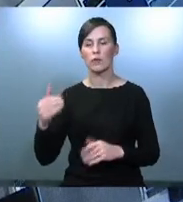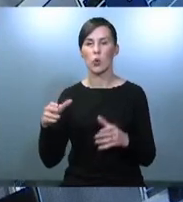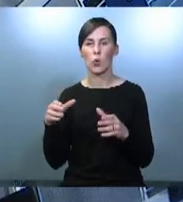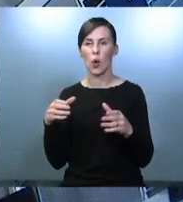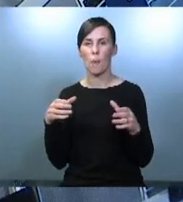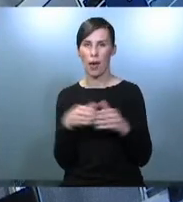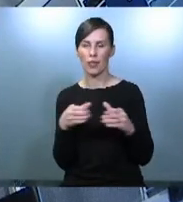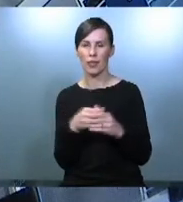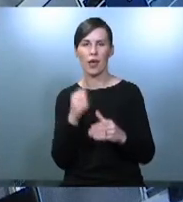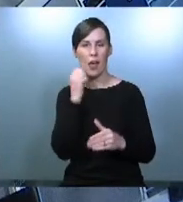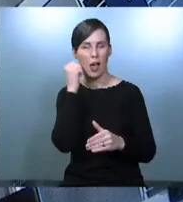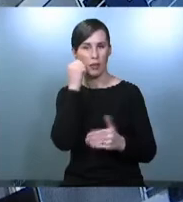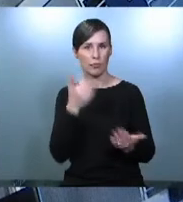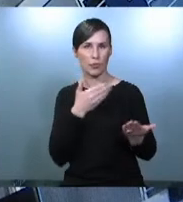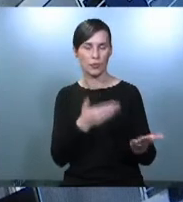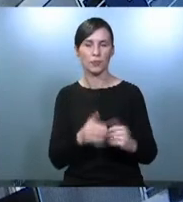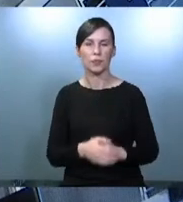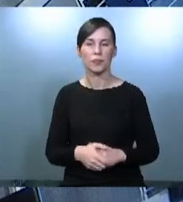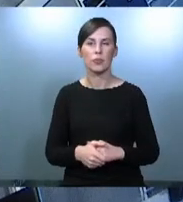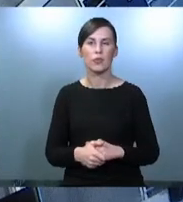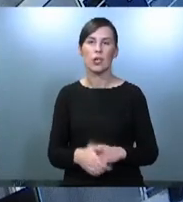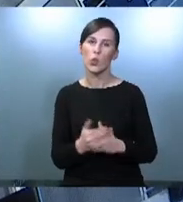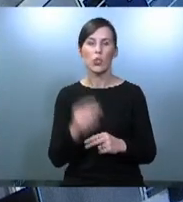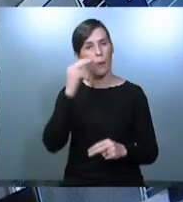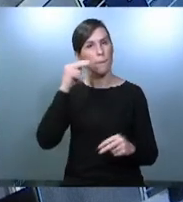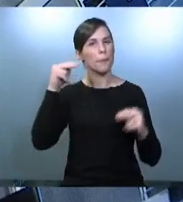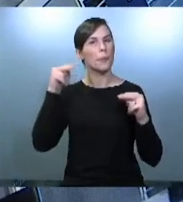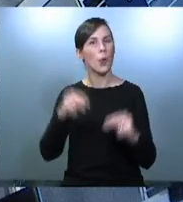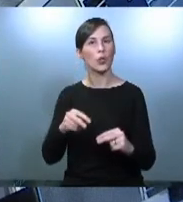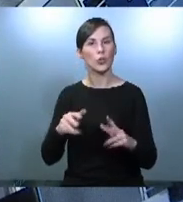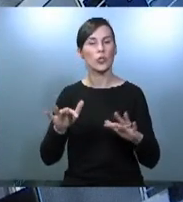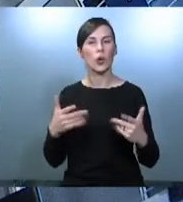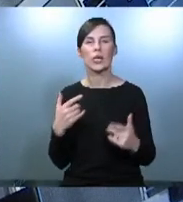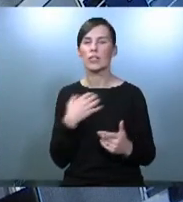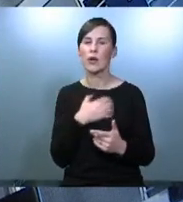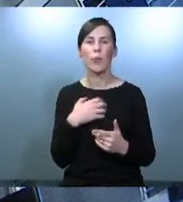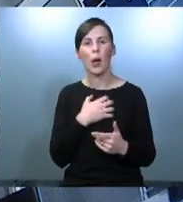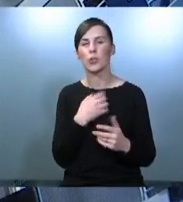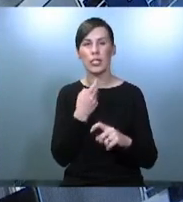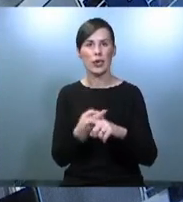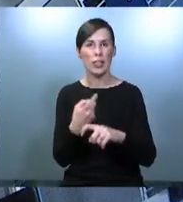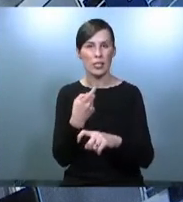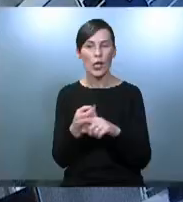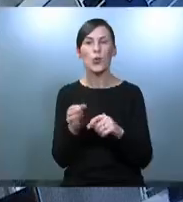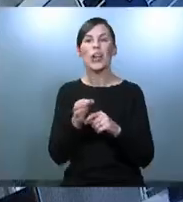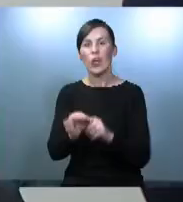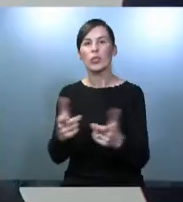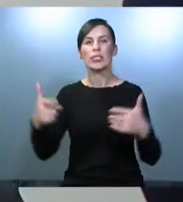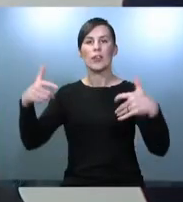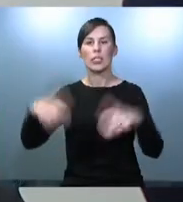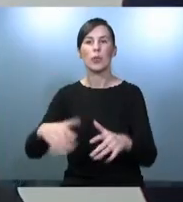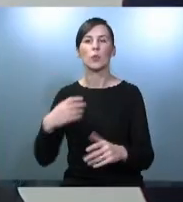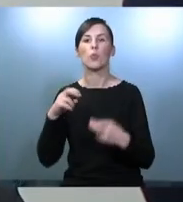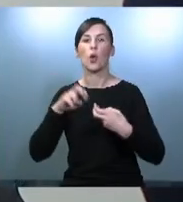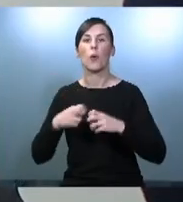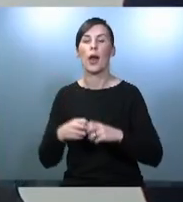Sėkmiai ir jūsų požiūris į svarbiausius ir pirmiausiai spręstinus Kėdainių rajono savivaldybės klausimus. Manau,